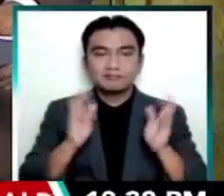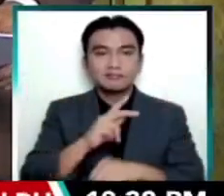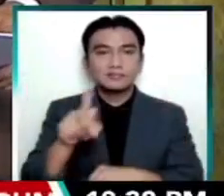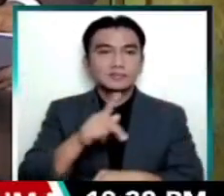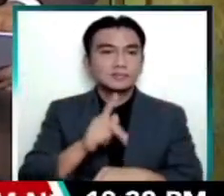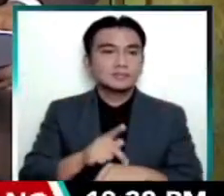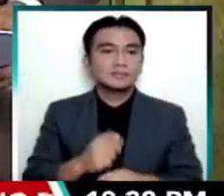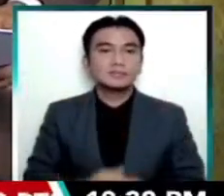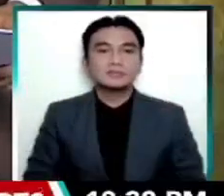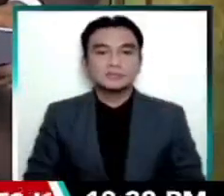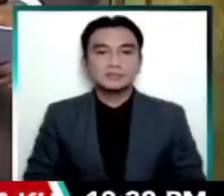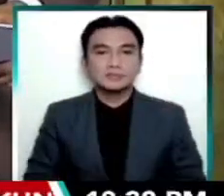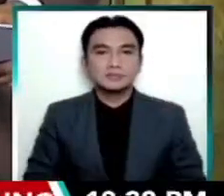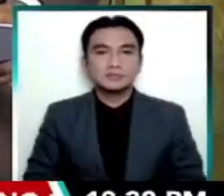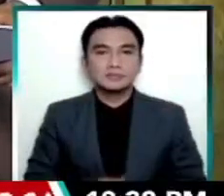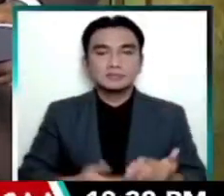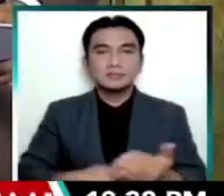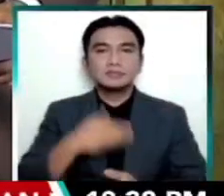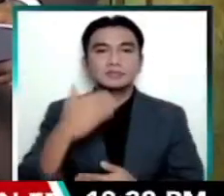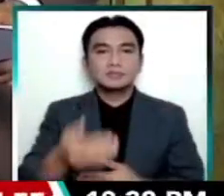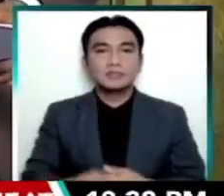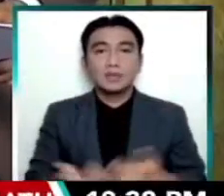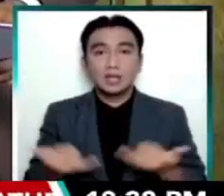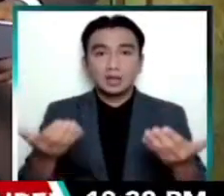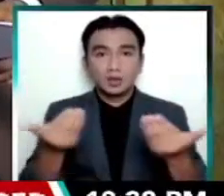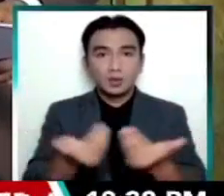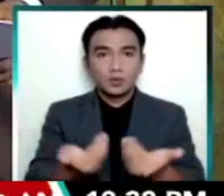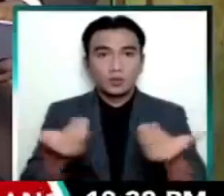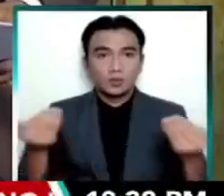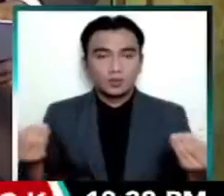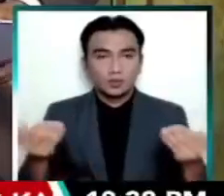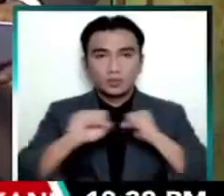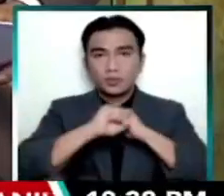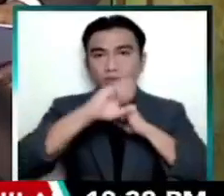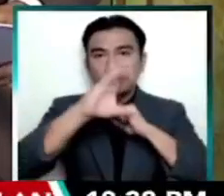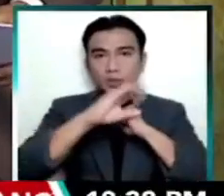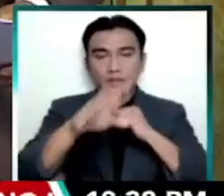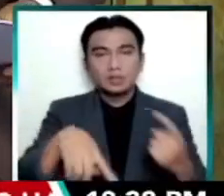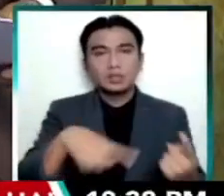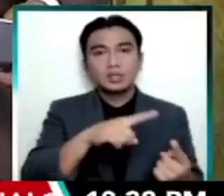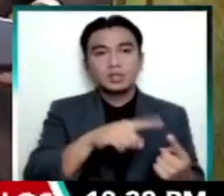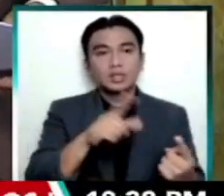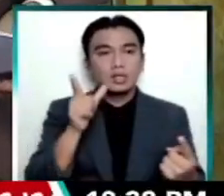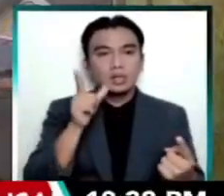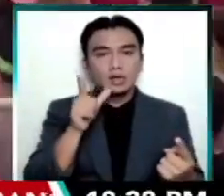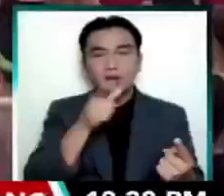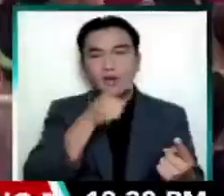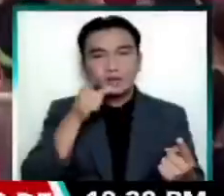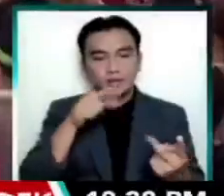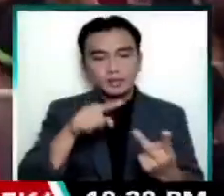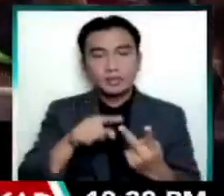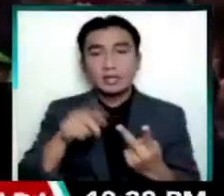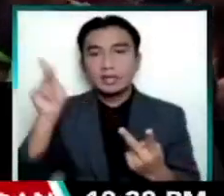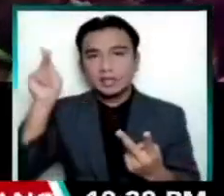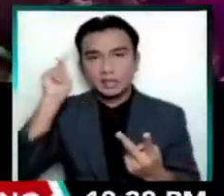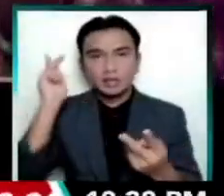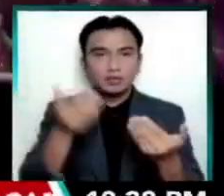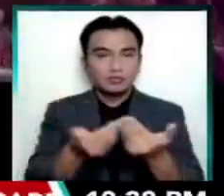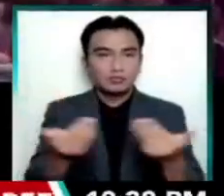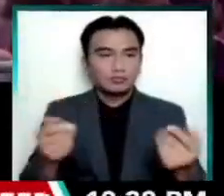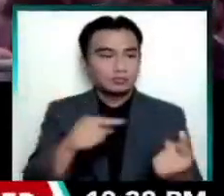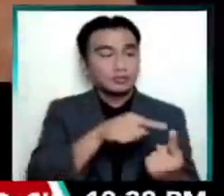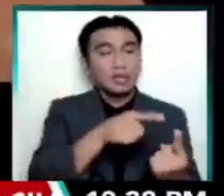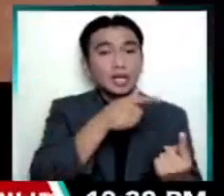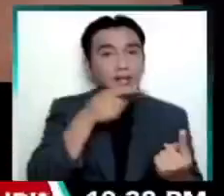Magkahiwalay muling ng kampanya ngayong araw sina Vice President Lenny Robredo at Senator Kiko Panginan. Unang nagtungo si Robredo sa Oroqueta